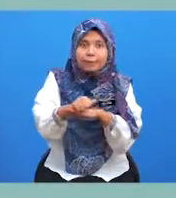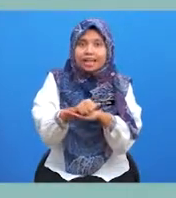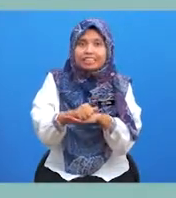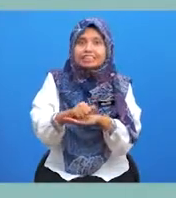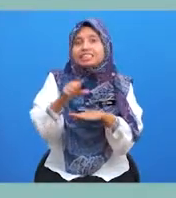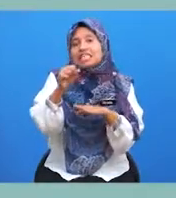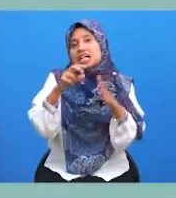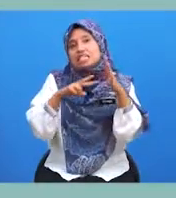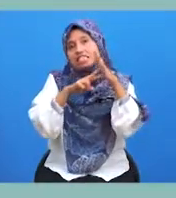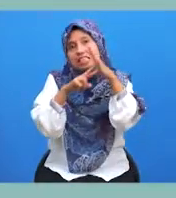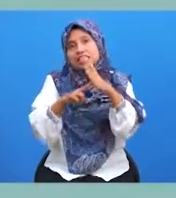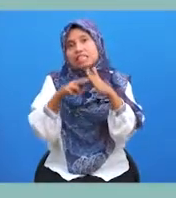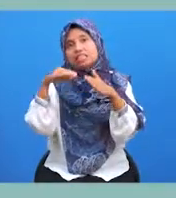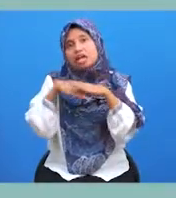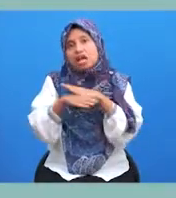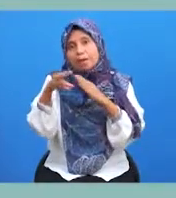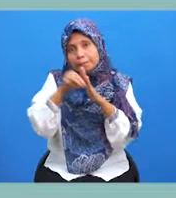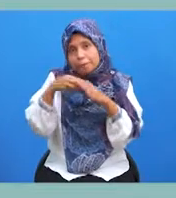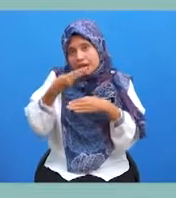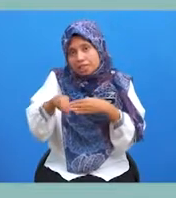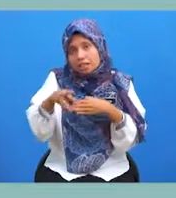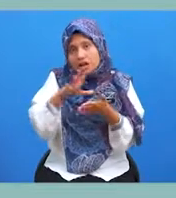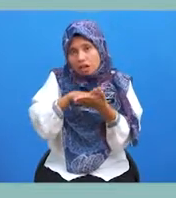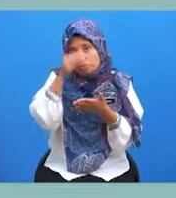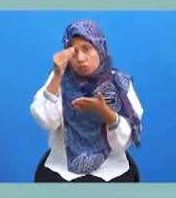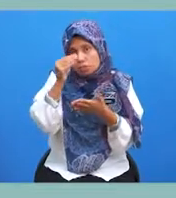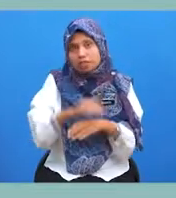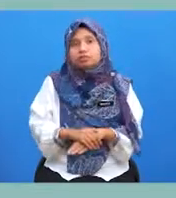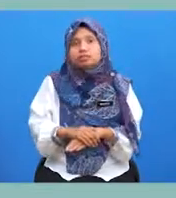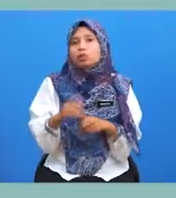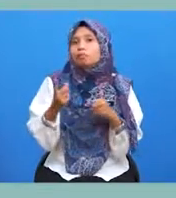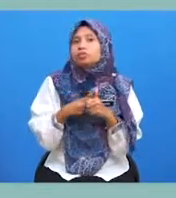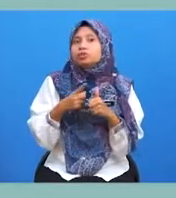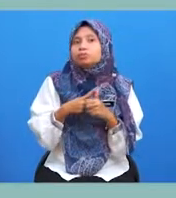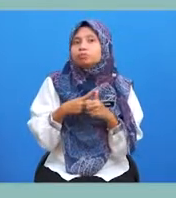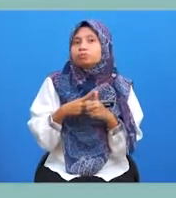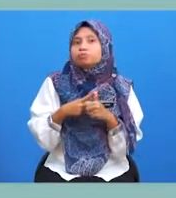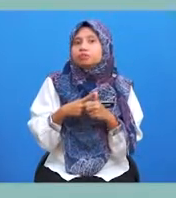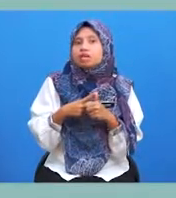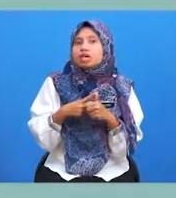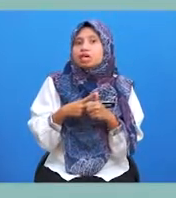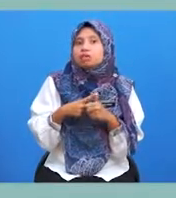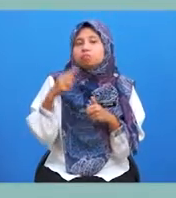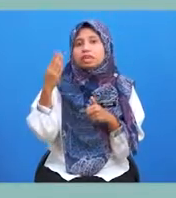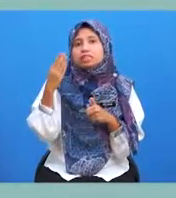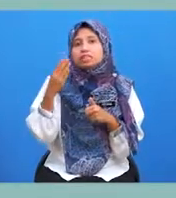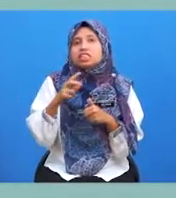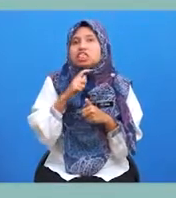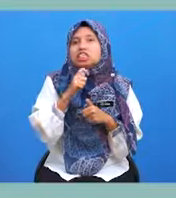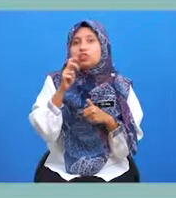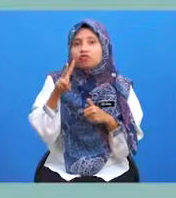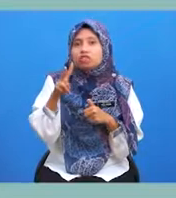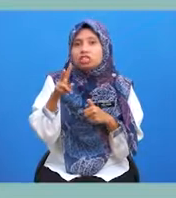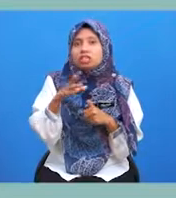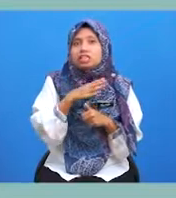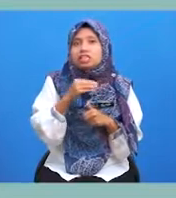satelit dalam penghantaran maklumat. Yang pertama, siaran televisyen dan